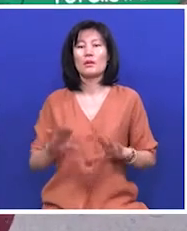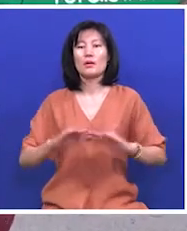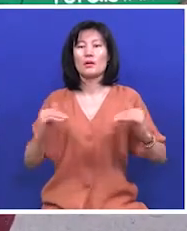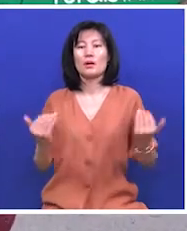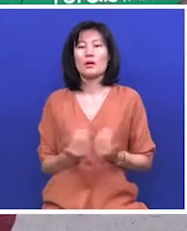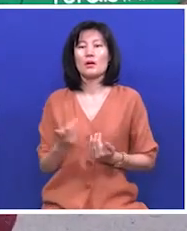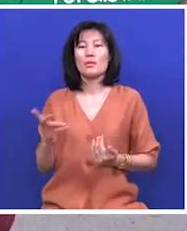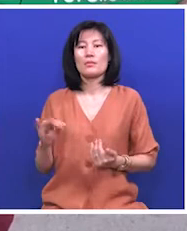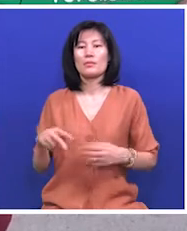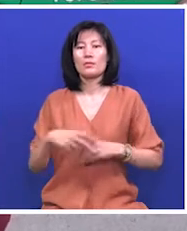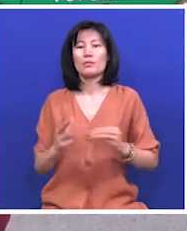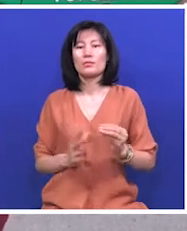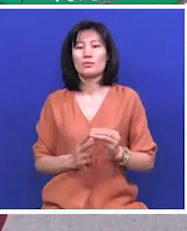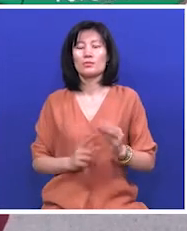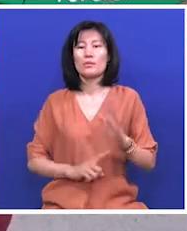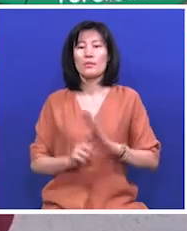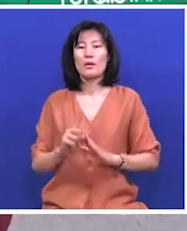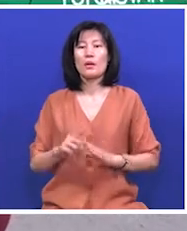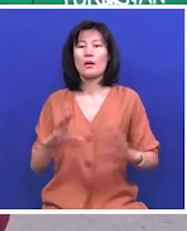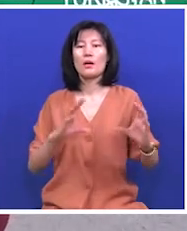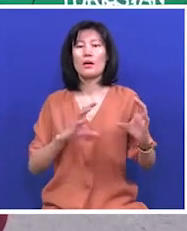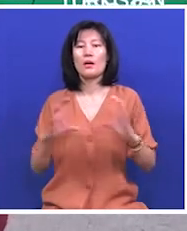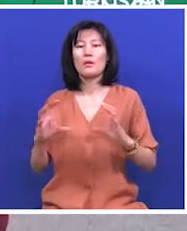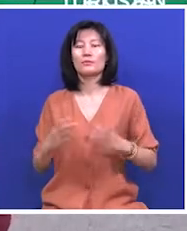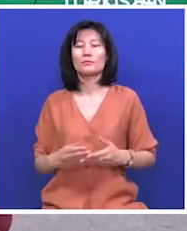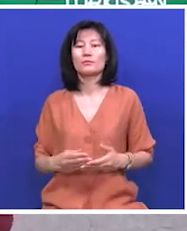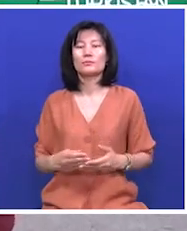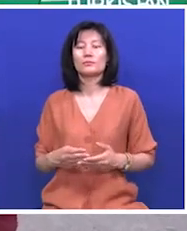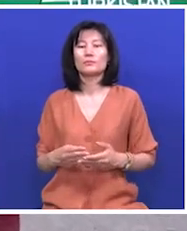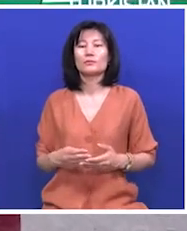карантинге байланысты 18-ден бастап біздің автокөліктер